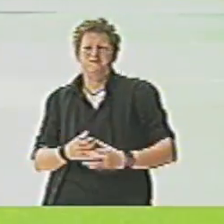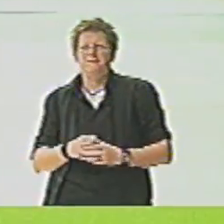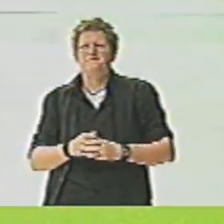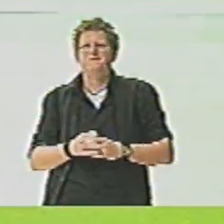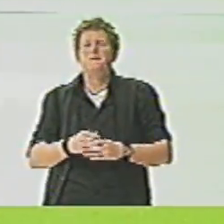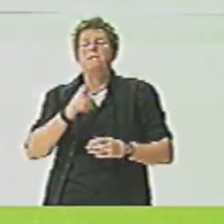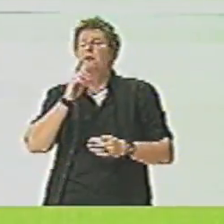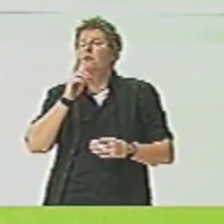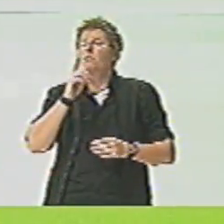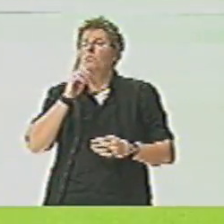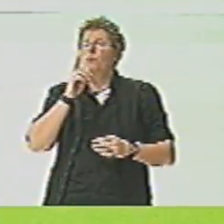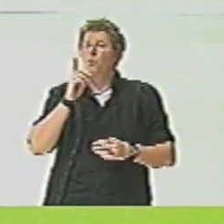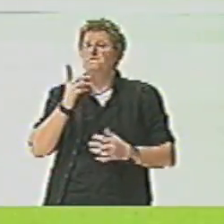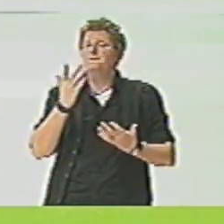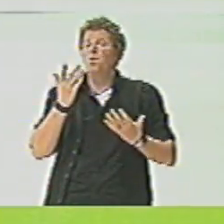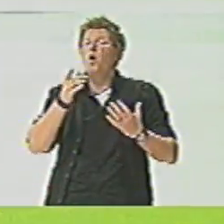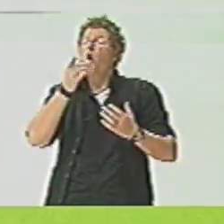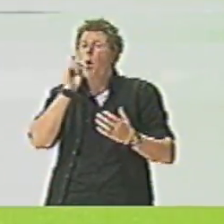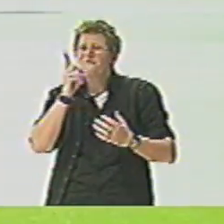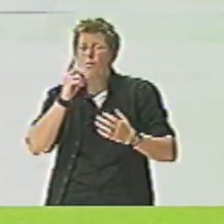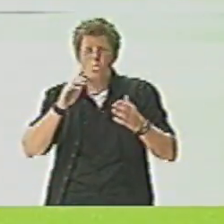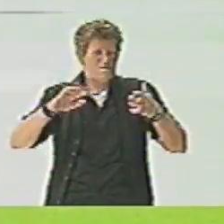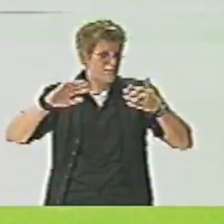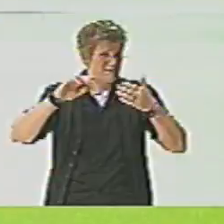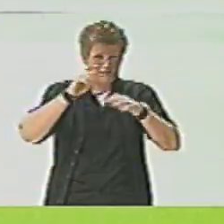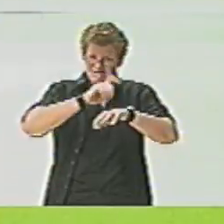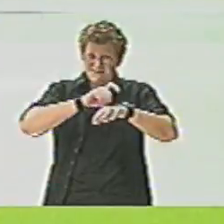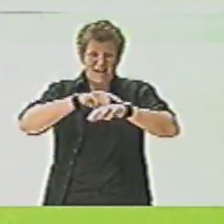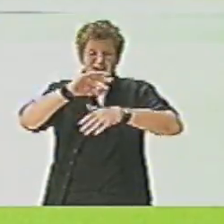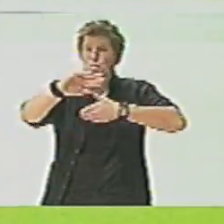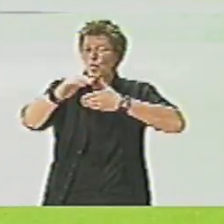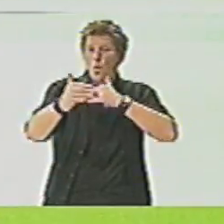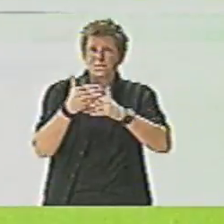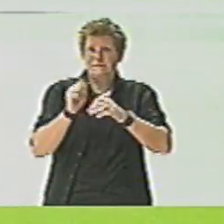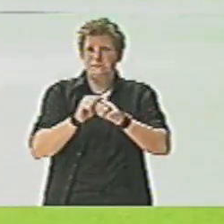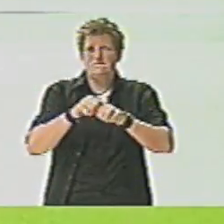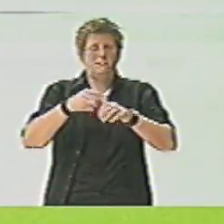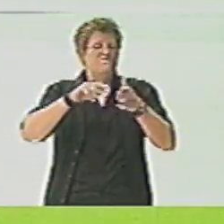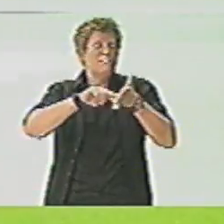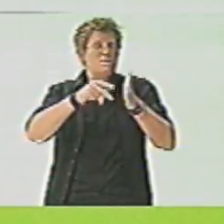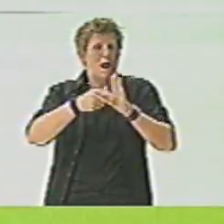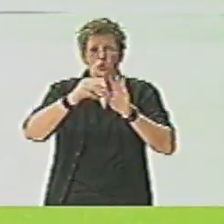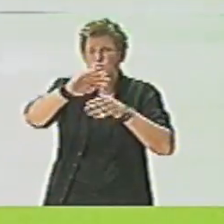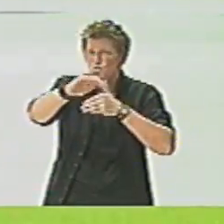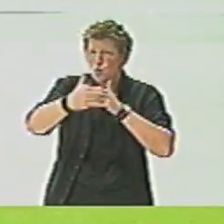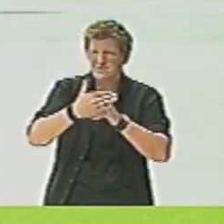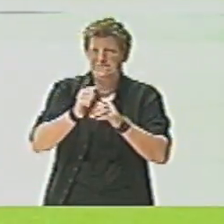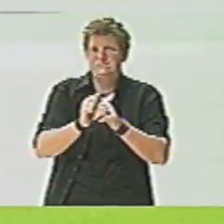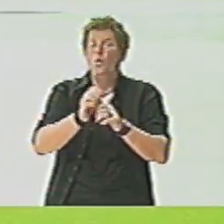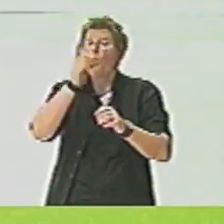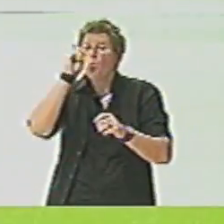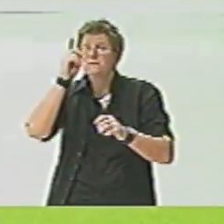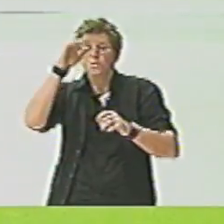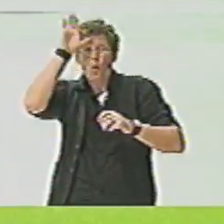wir haben wegen dieser wahnsinnig kurzen Planungsphase vielleicht, inklusive Osterferien, eine unglaubliche Präsenz auf